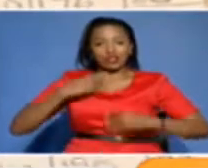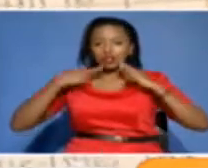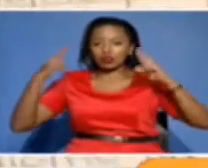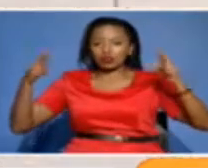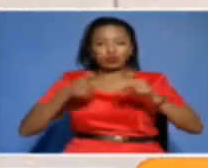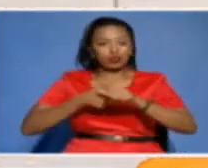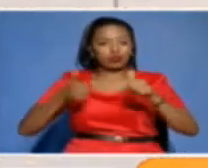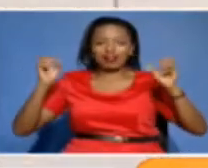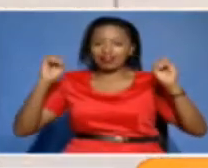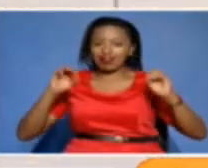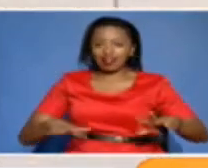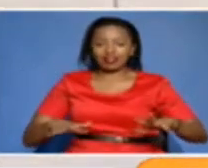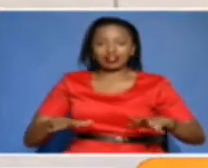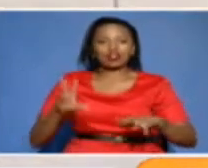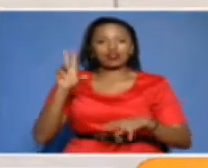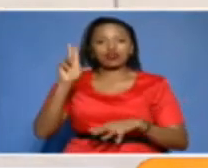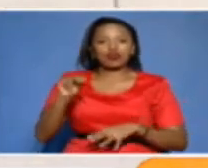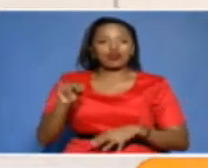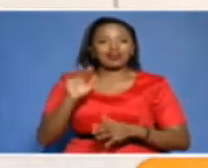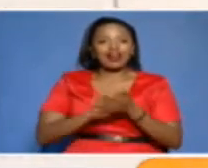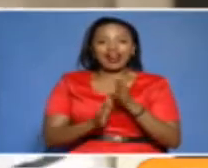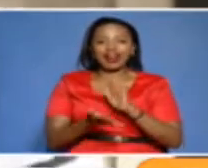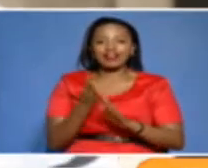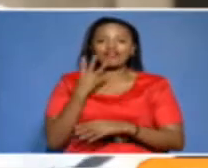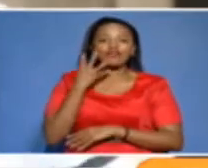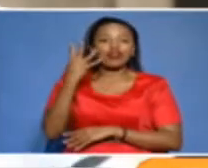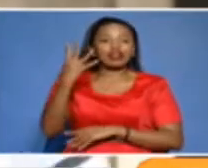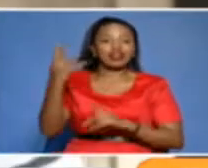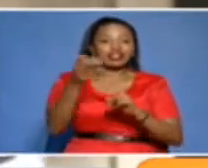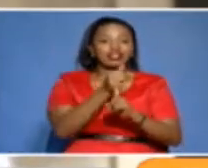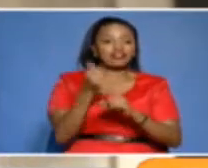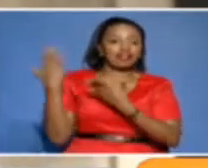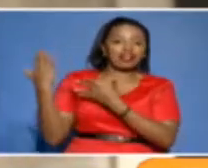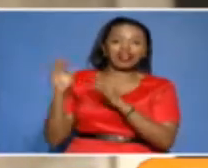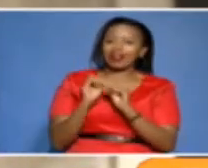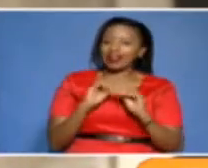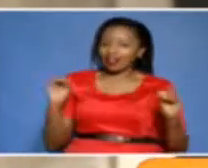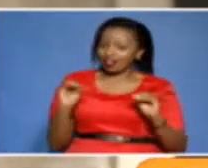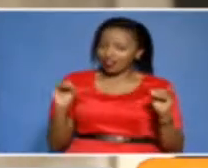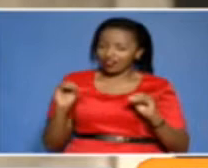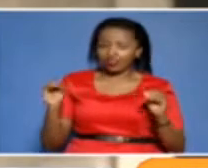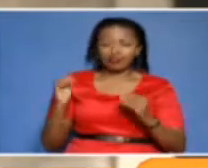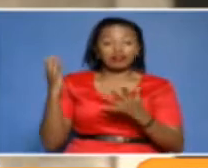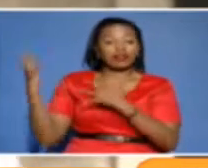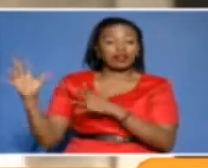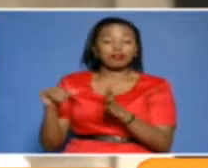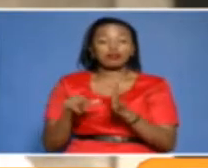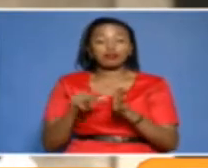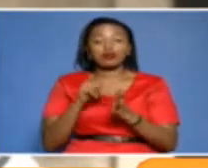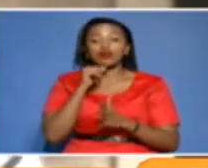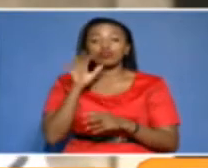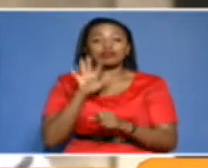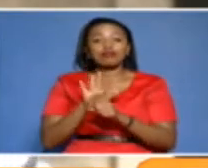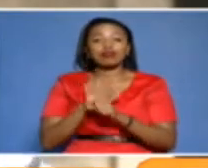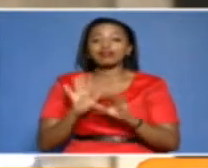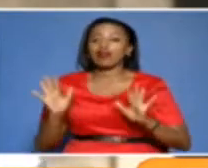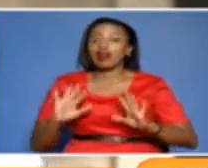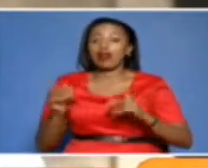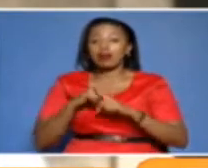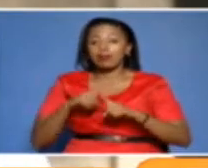mzuri. None of the pupils managed to get 400 marks. Pale kuna shida kidogo, sio kwamba